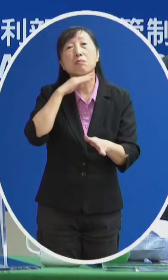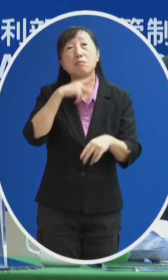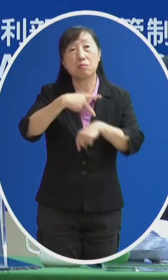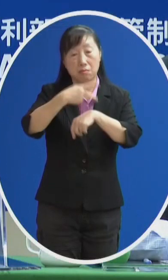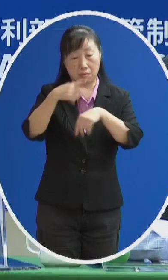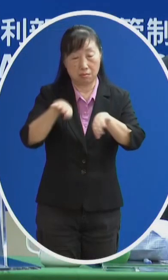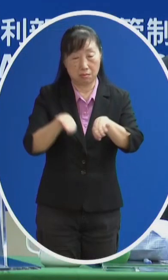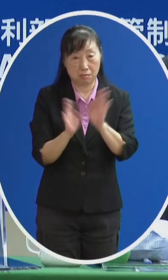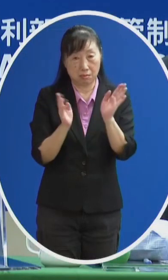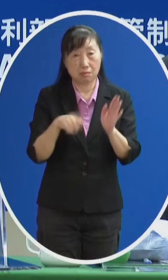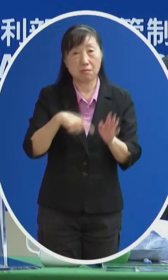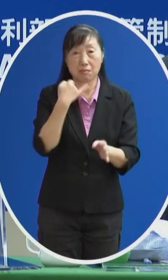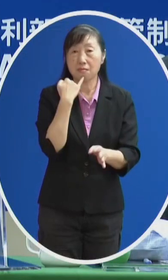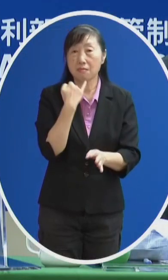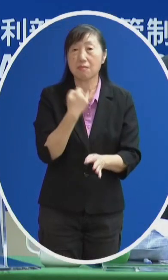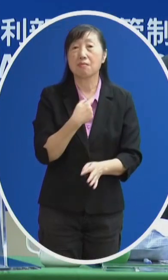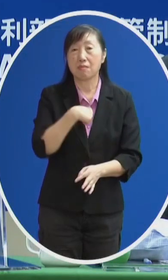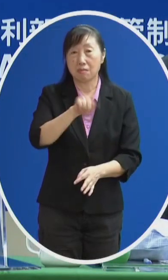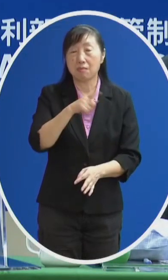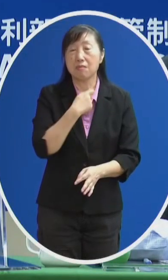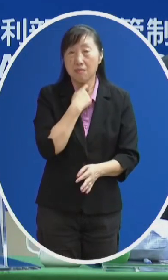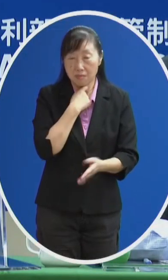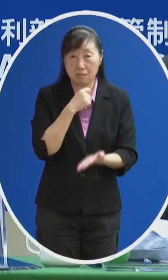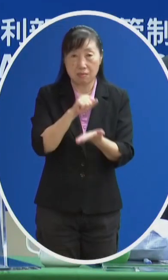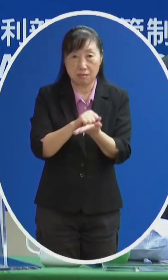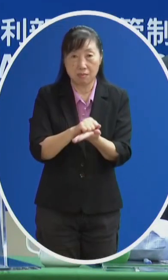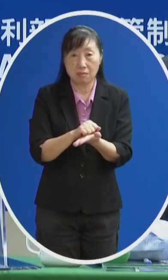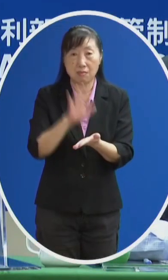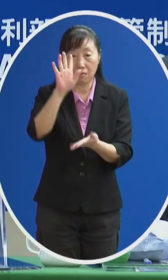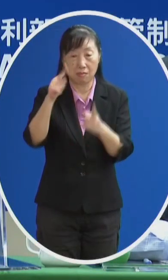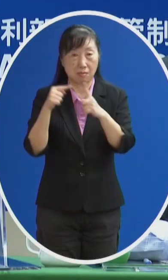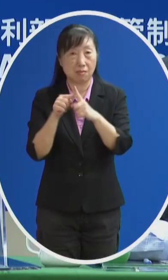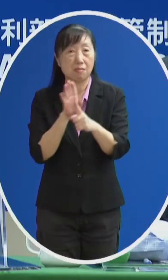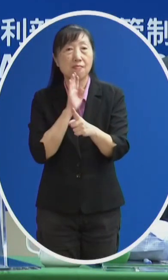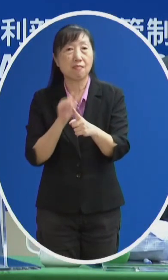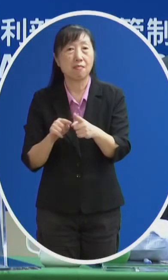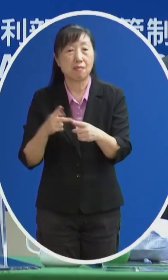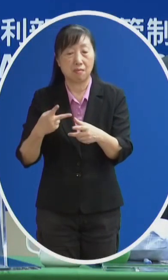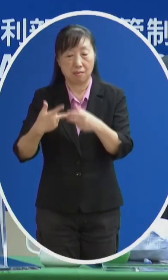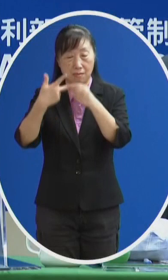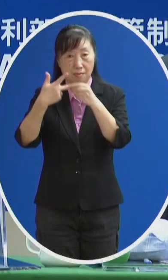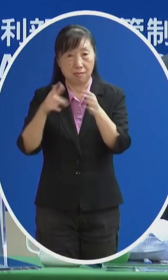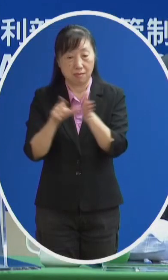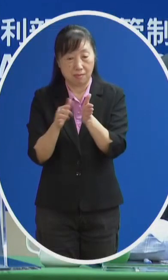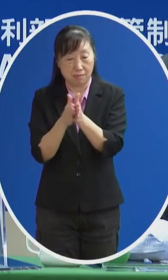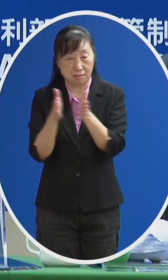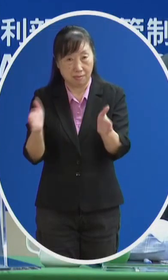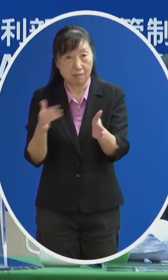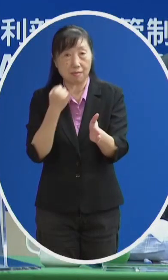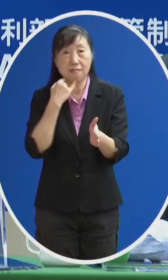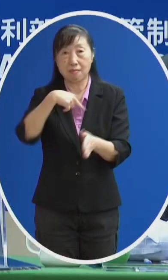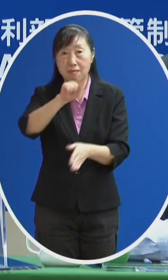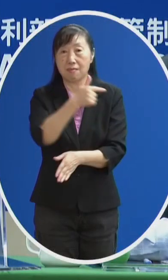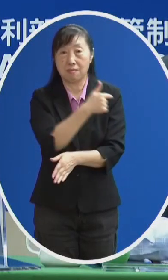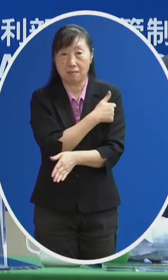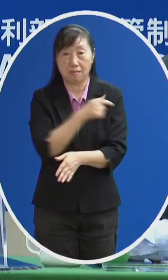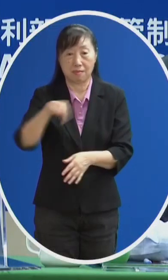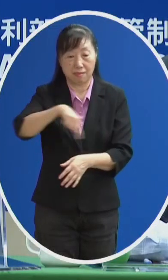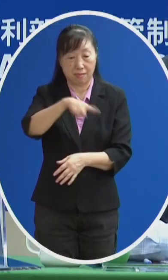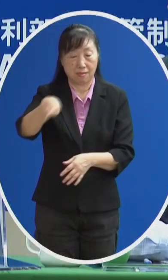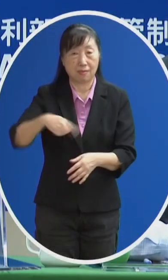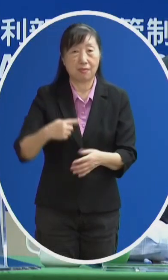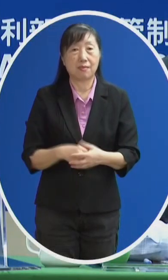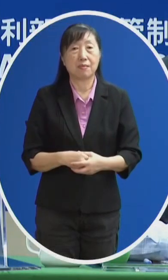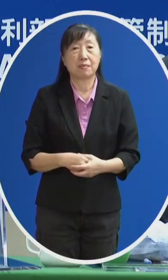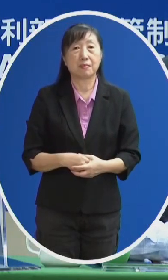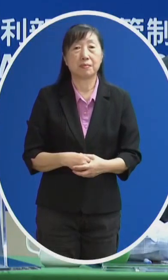意愿登记。那有一部分人，因为他已经是列在我们第7期可以试打的人的这一部分，好，那他